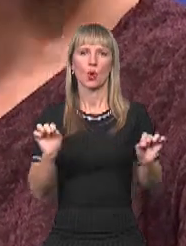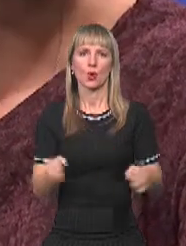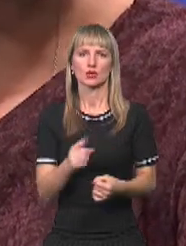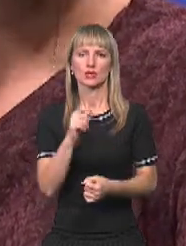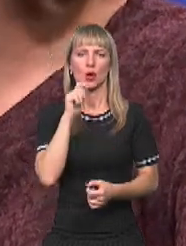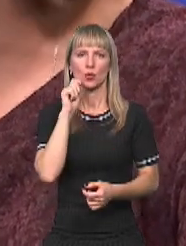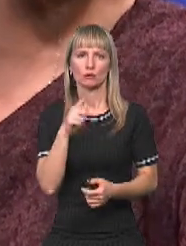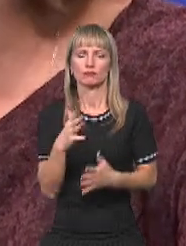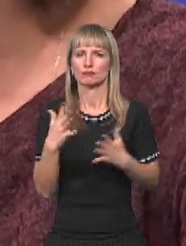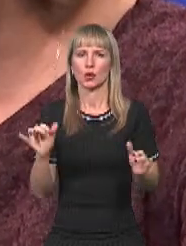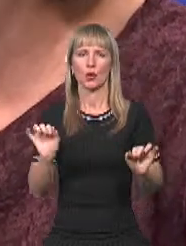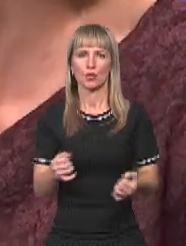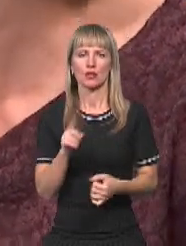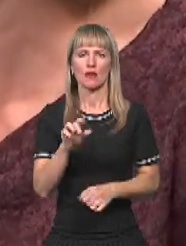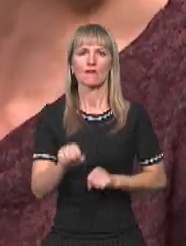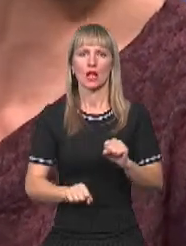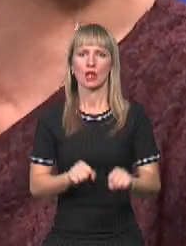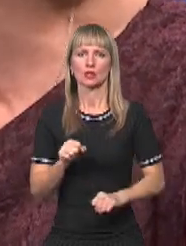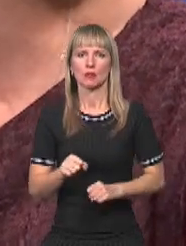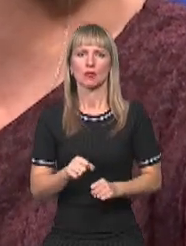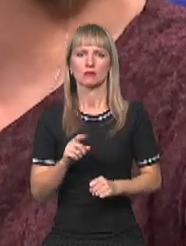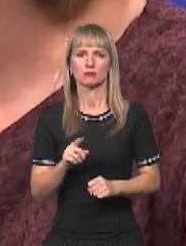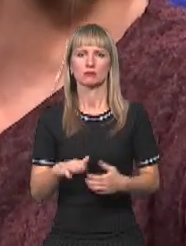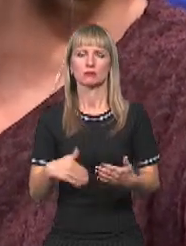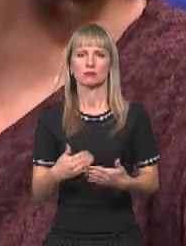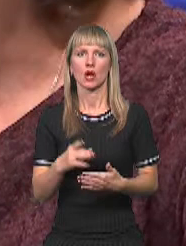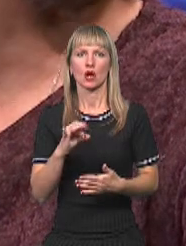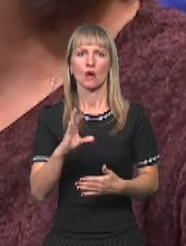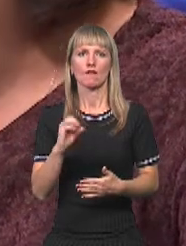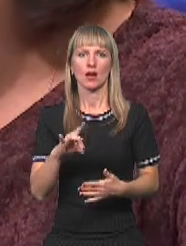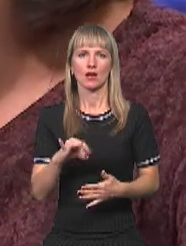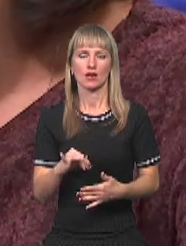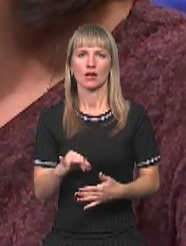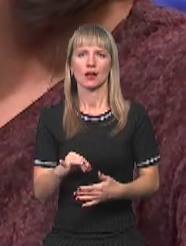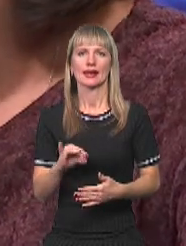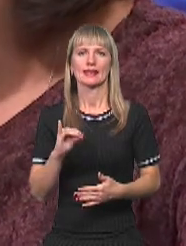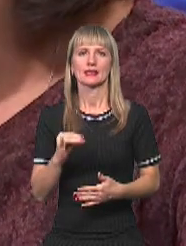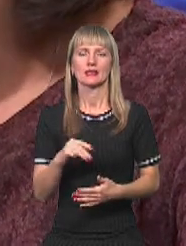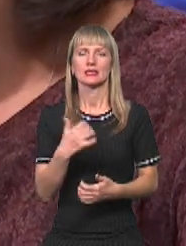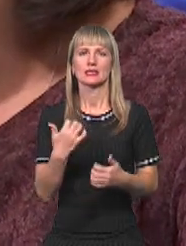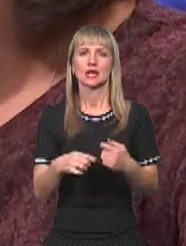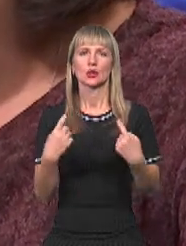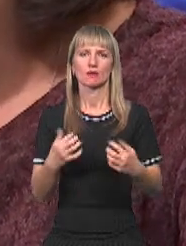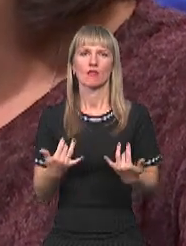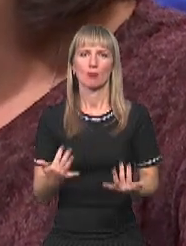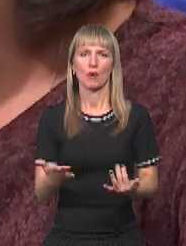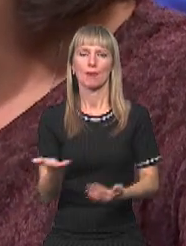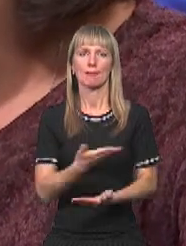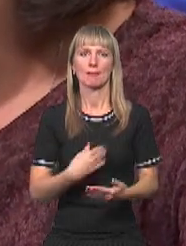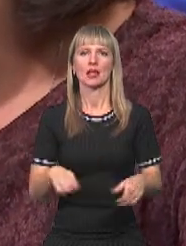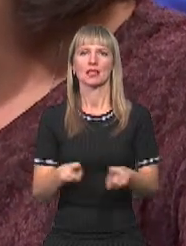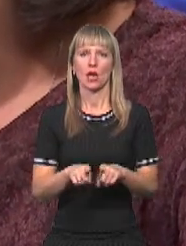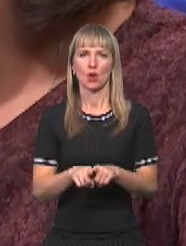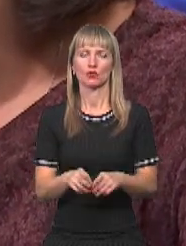Україну, набагато холодніша. Там велосипеди. Вони сідають на ровери. Велосипеди, ровери, звичайно. І серед інших вимог ми